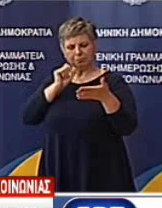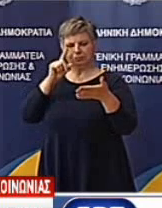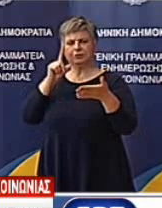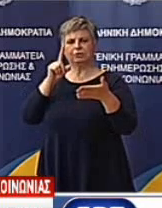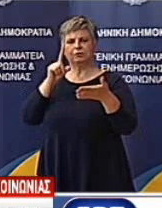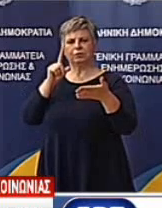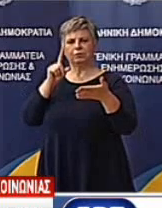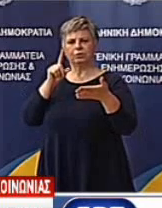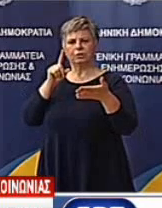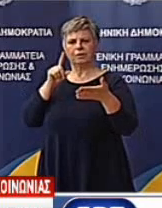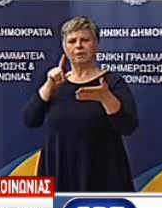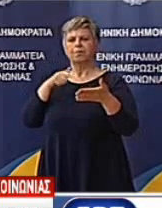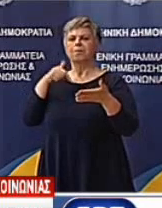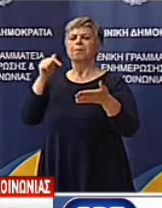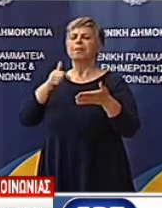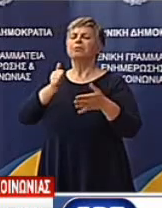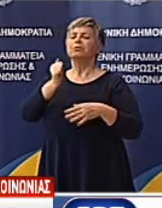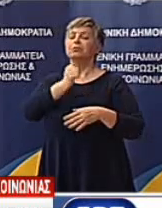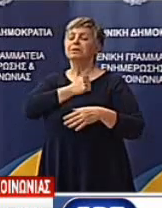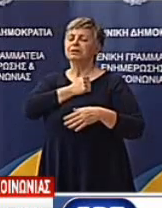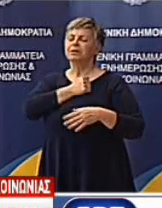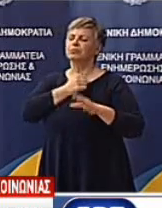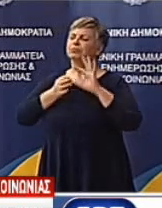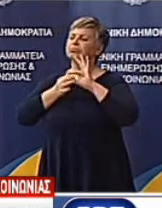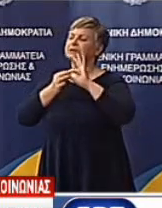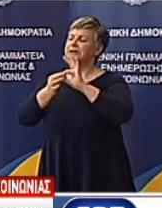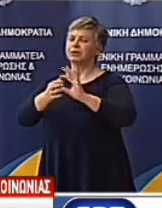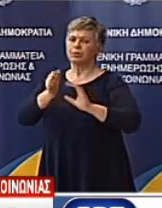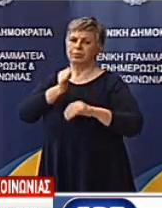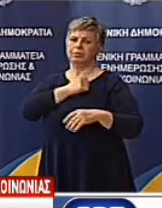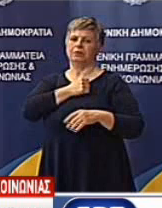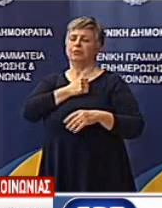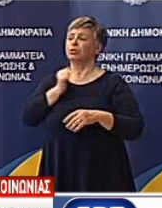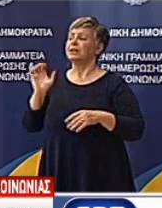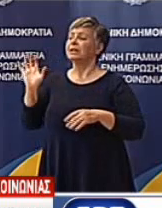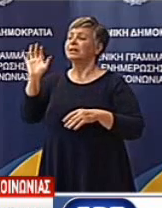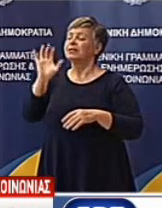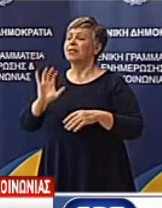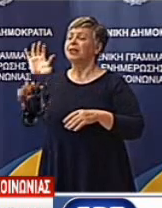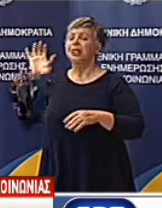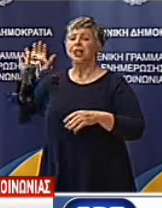Πραγματικά πιστεύαμε και εξακολουθούμε να πιστεύουμε ότι οι φωνές στην Ευρώπη οι οποίοι